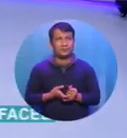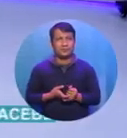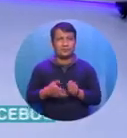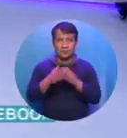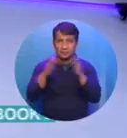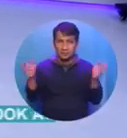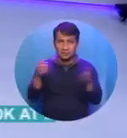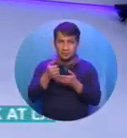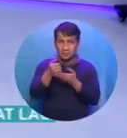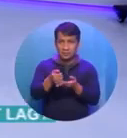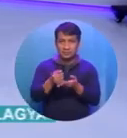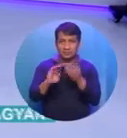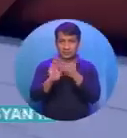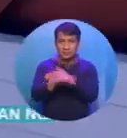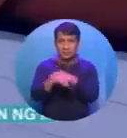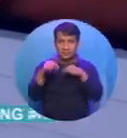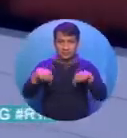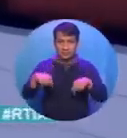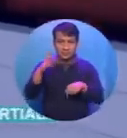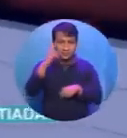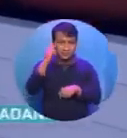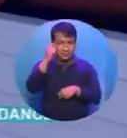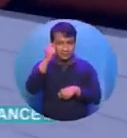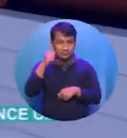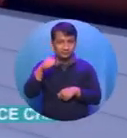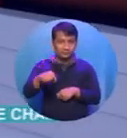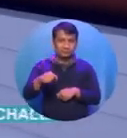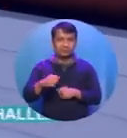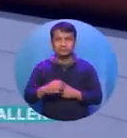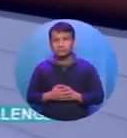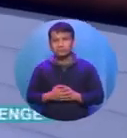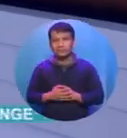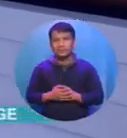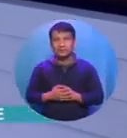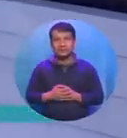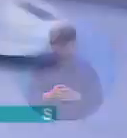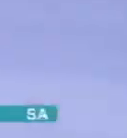Grand tulong sa aming pagbabalik dito sa Idol in Action!